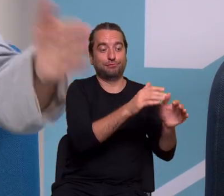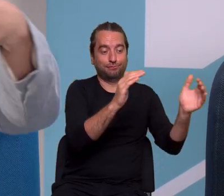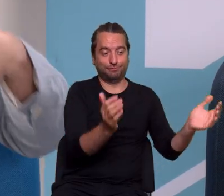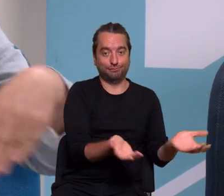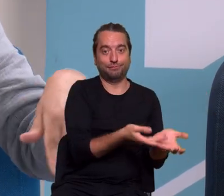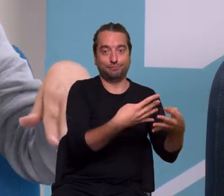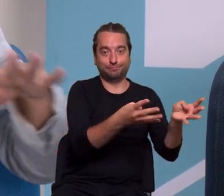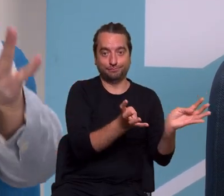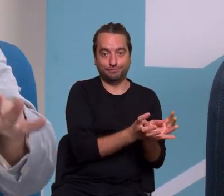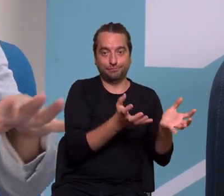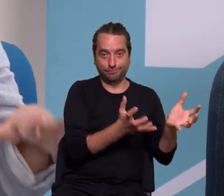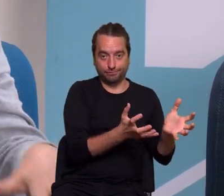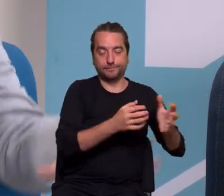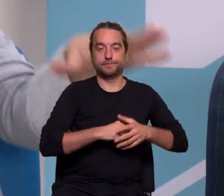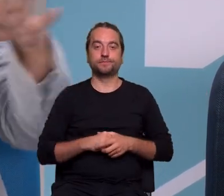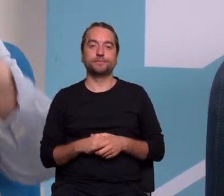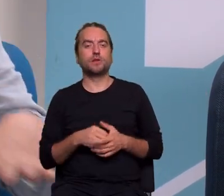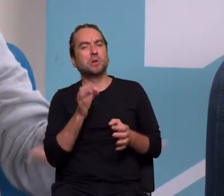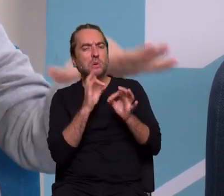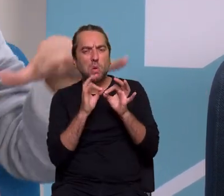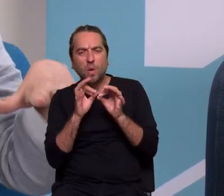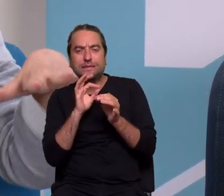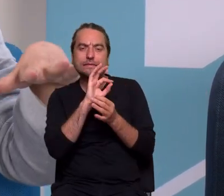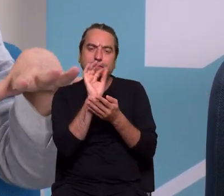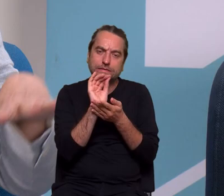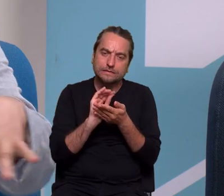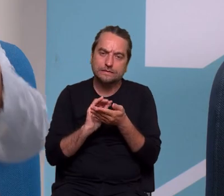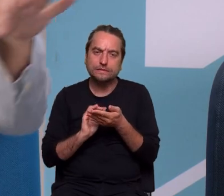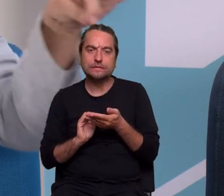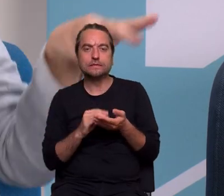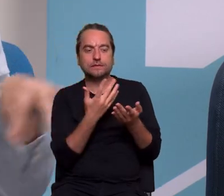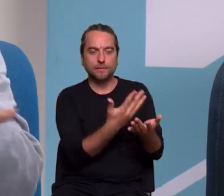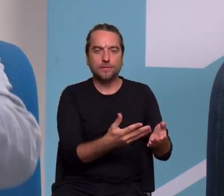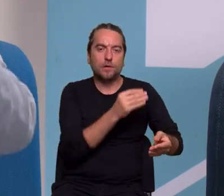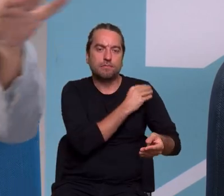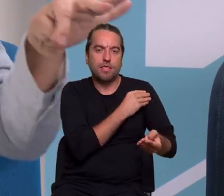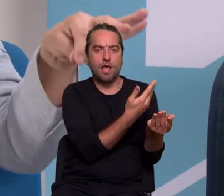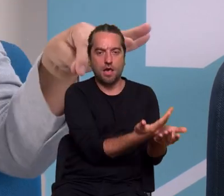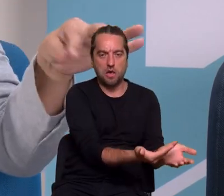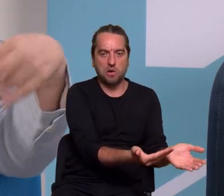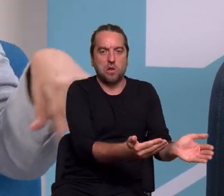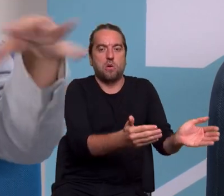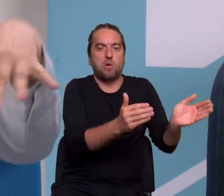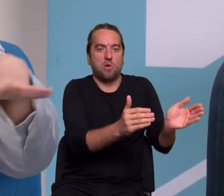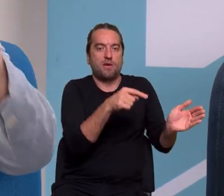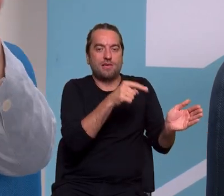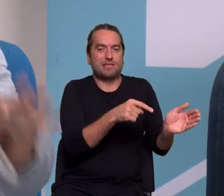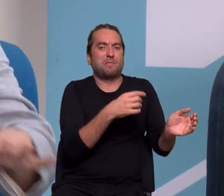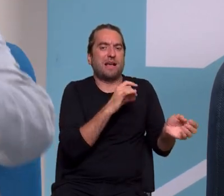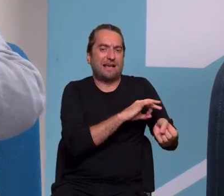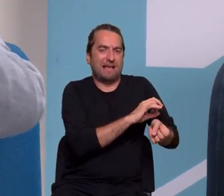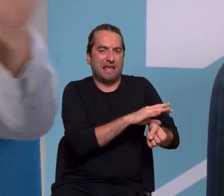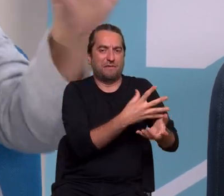głowy, który miał, był bardzo dokładny opis, prawda, był wyłożony płótnem, to płótno, prawda, było zaschnięte od